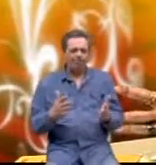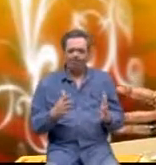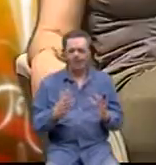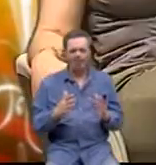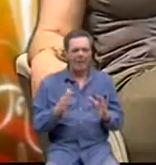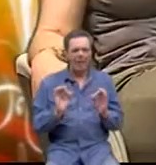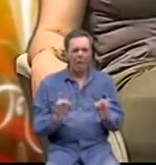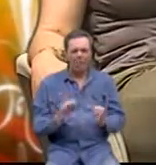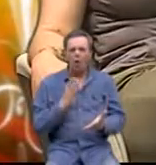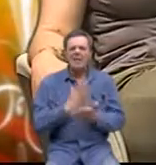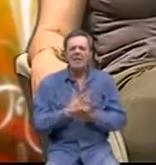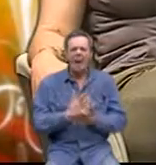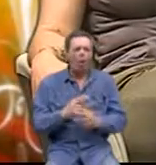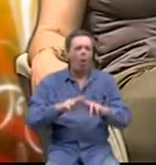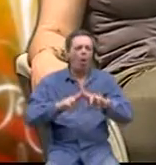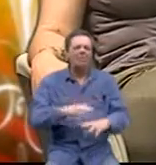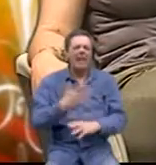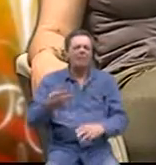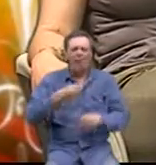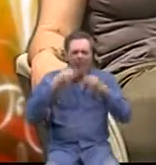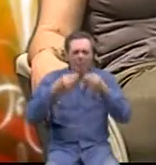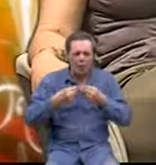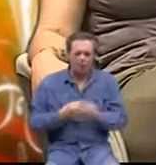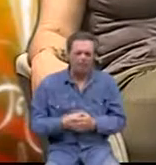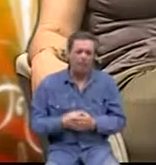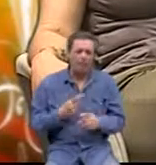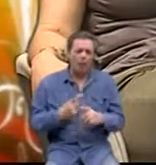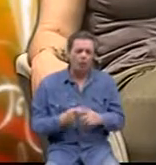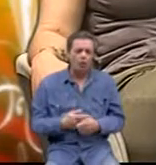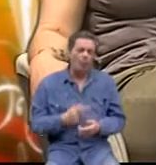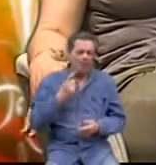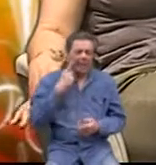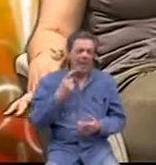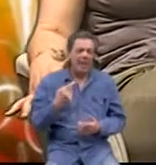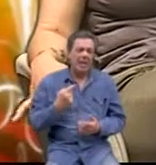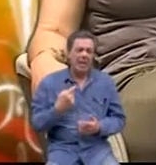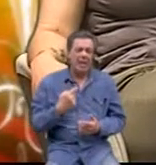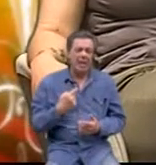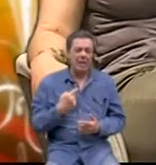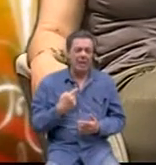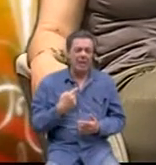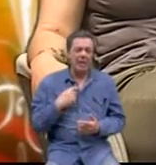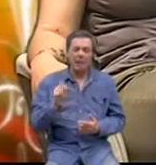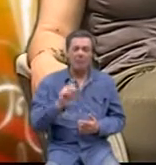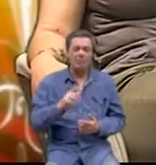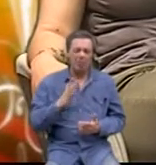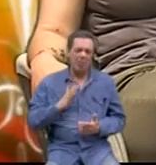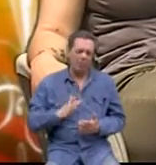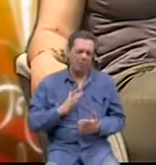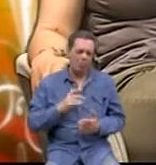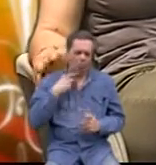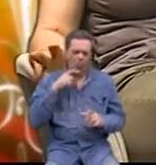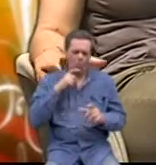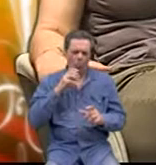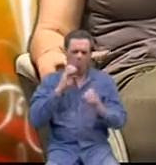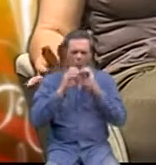šteka? Ostaje na priči. Da. Je, tako je. Da. I zapravo negdje nismo bili u komunikaciji sa gospodinom kojeg